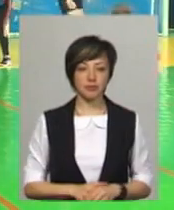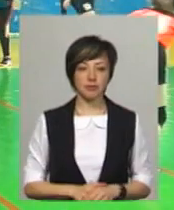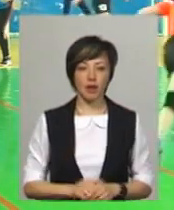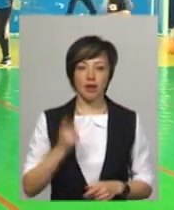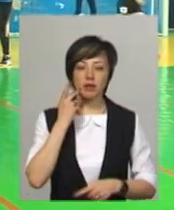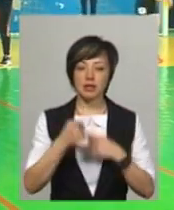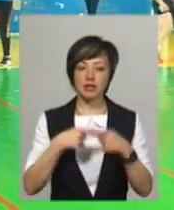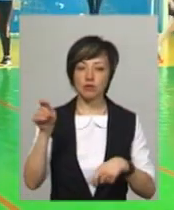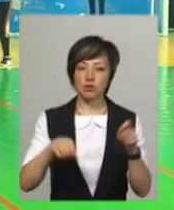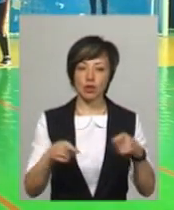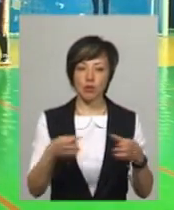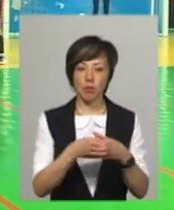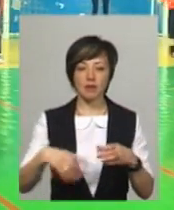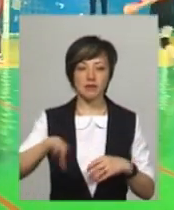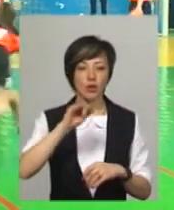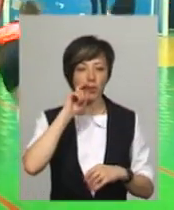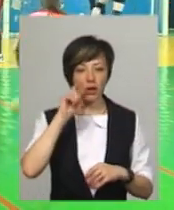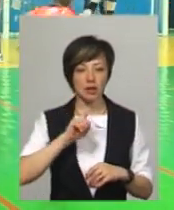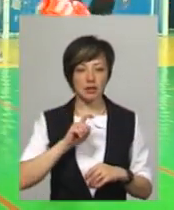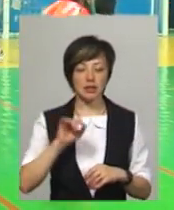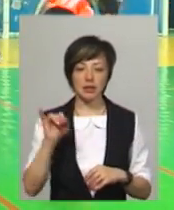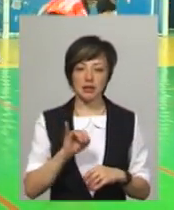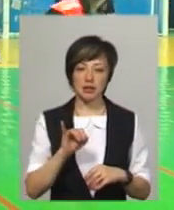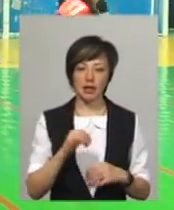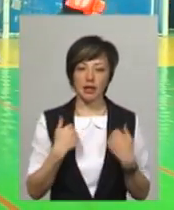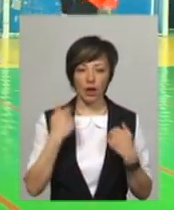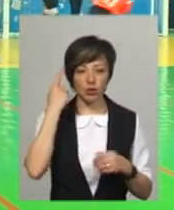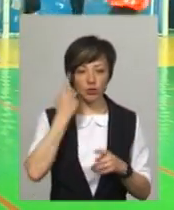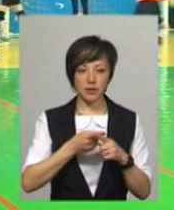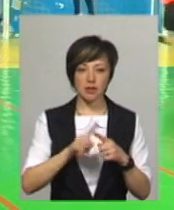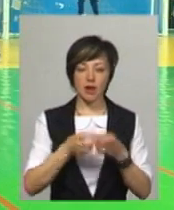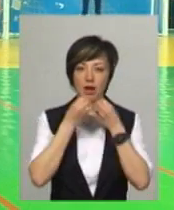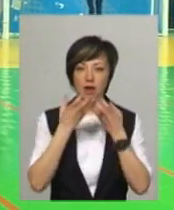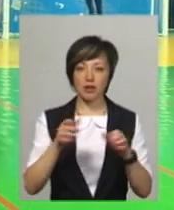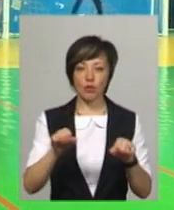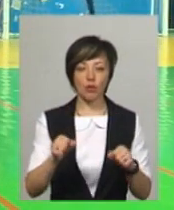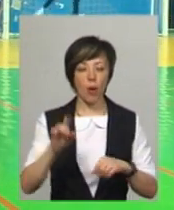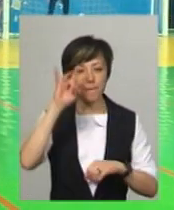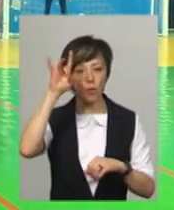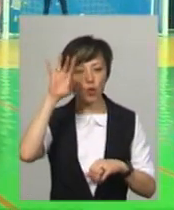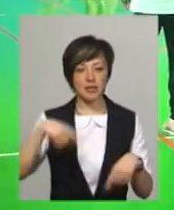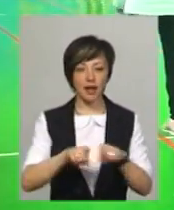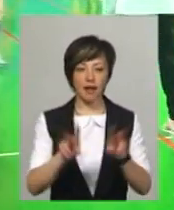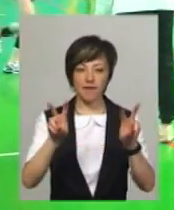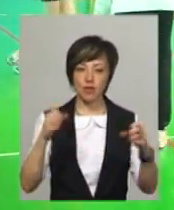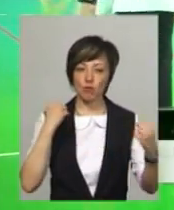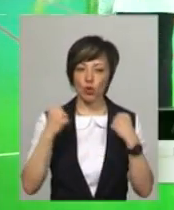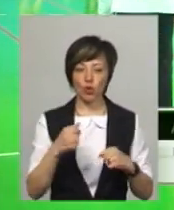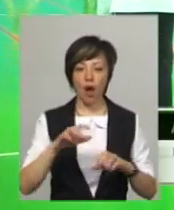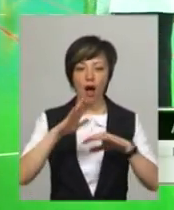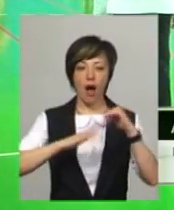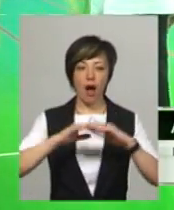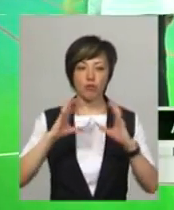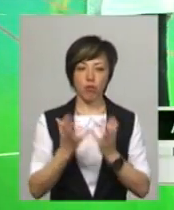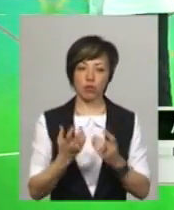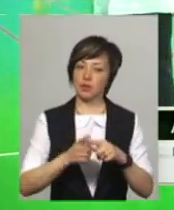Традиційно з'їжджаються команди практично зі всієї України. І я думаю, це гарна нагода популяризувати такий вид спорту, як гандбол. На цьому турнірі у нас